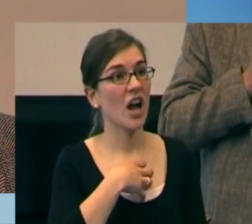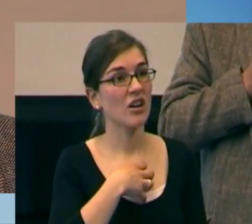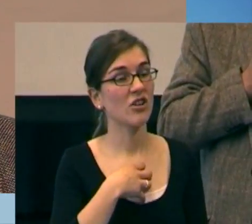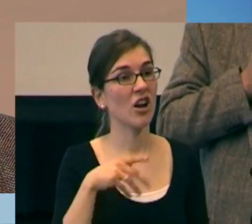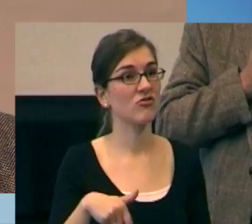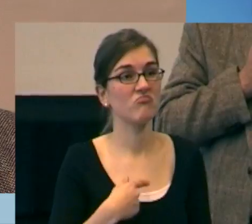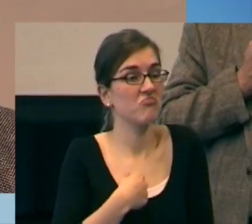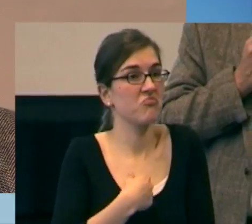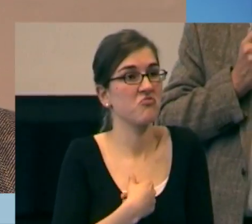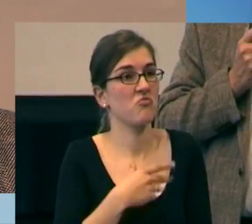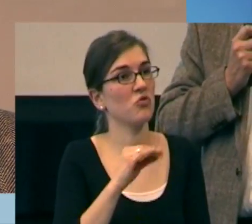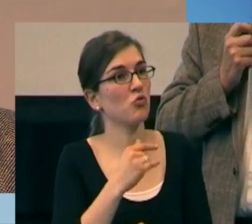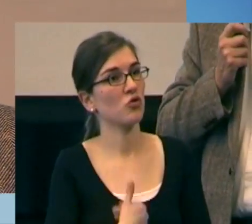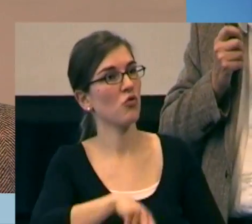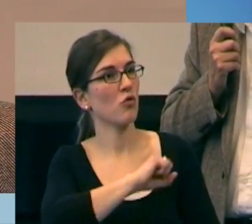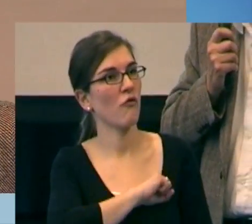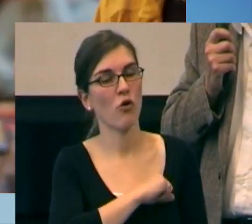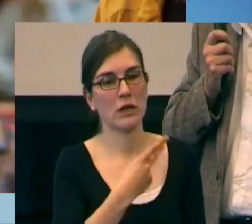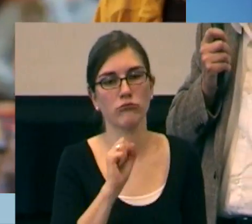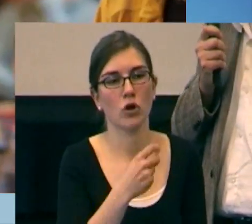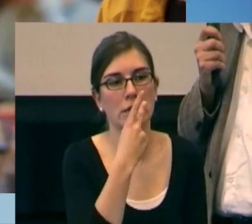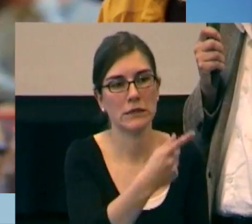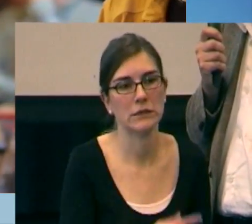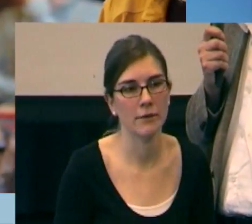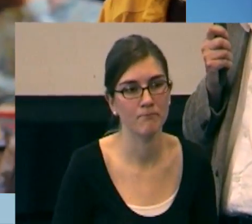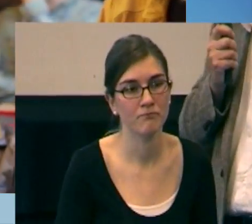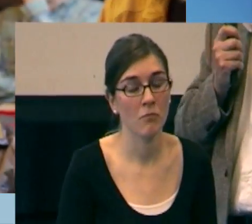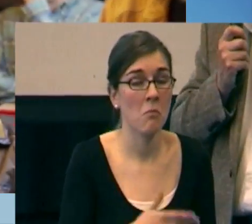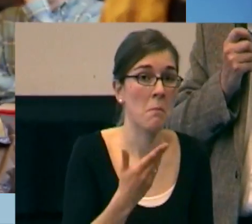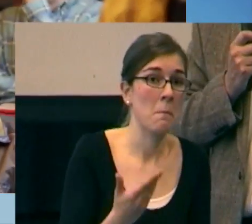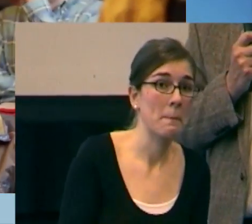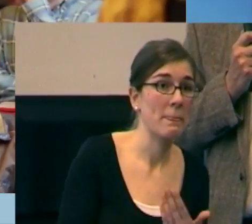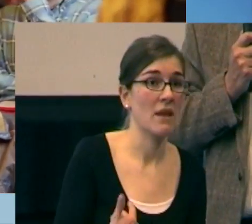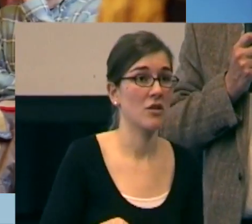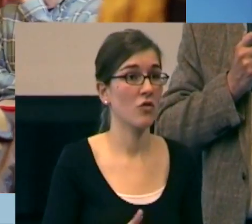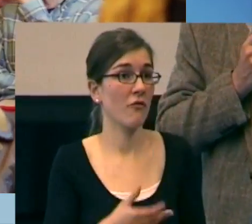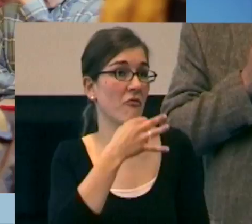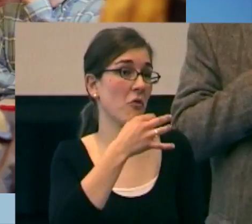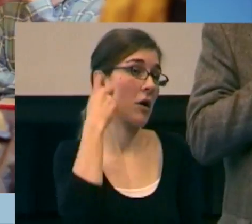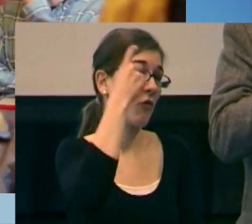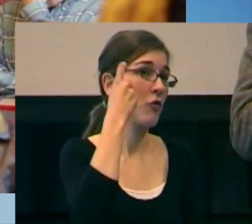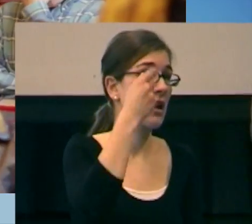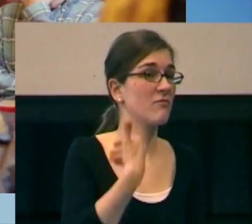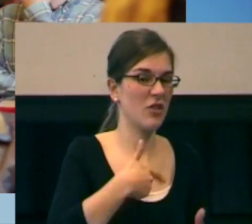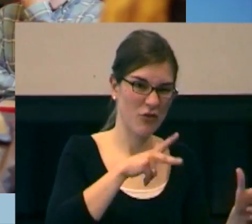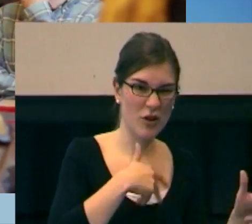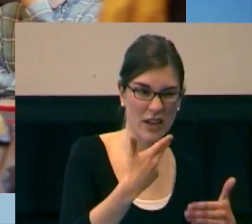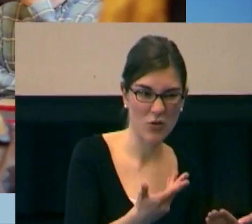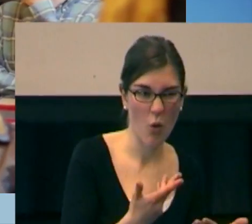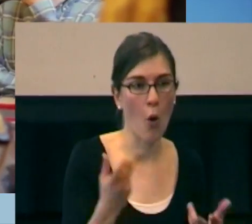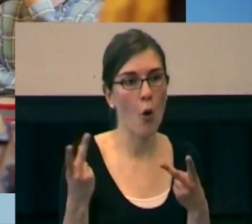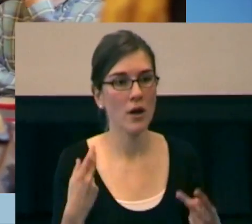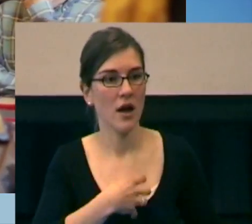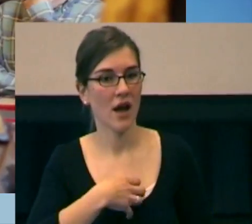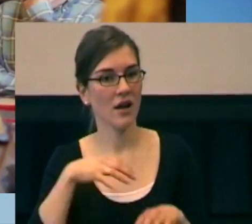Nutzen ist. Die Frage ist, gilt das noch oder sind die Krankenkassen auf dem falschen Dampfer? Und ich habe